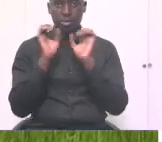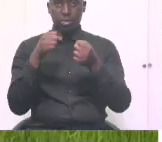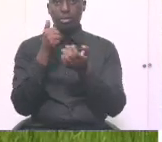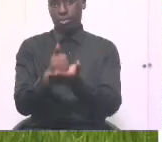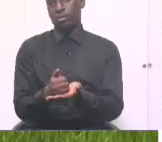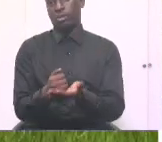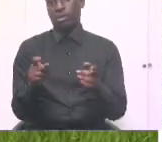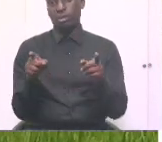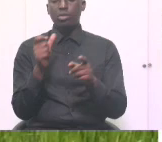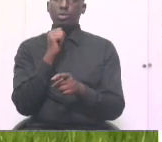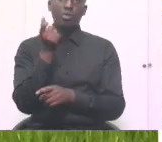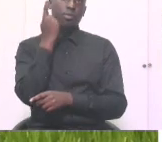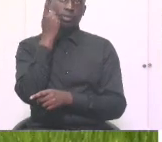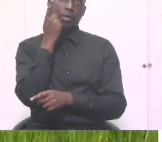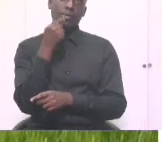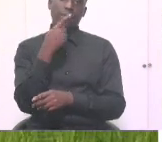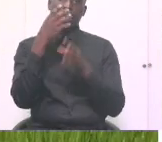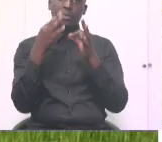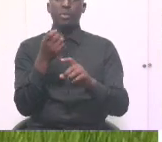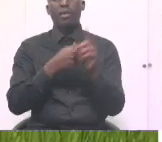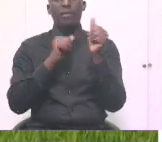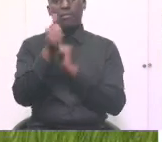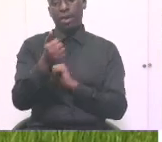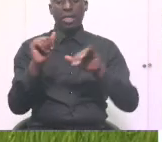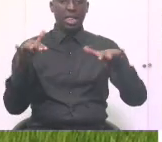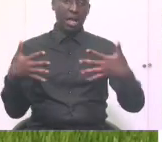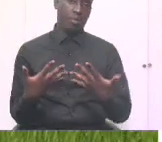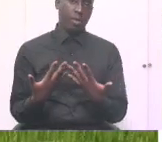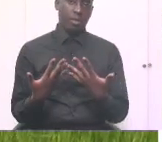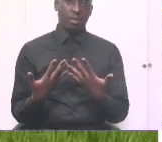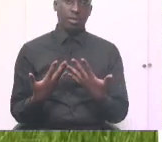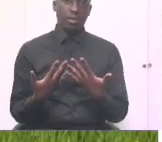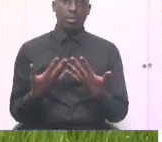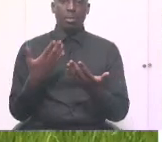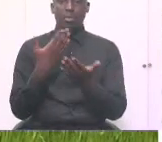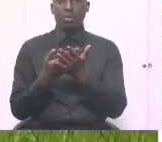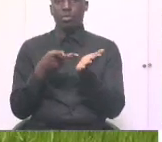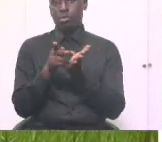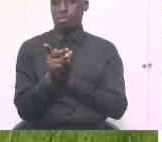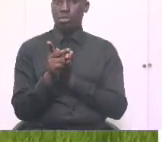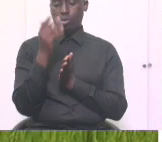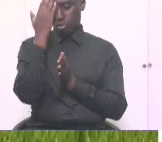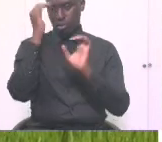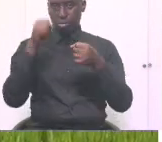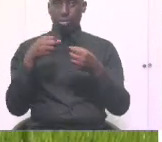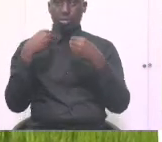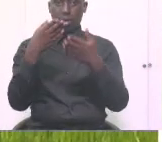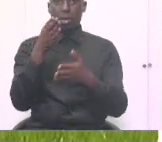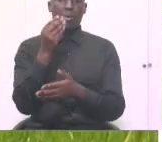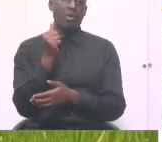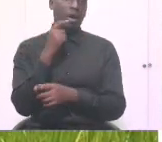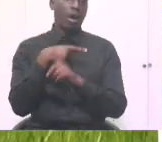yabafasha. Numve yuko none hari ibintu bituruka kure cyangwa se babishyuza kugira ngo batange icyo kiguzi, ahubwo